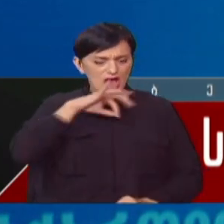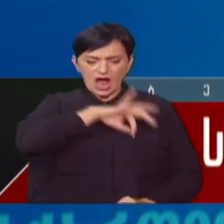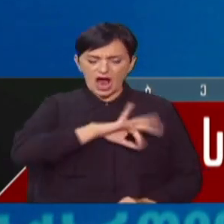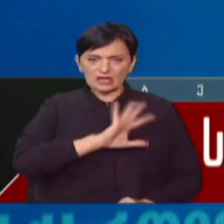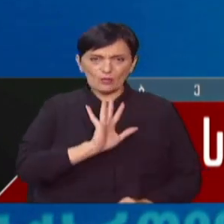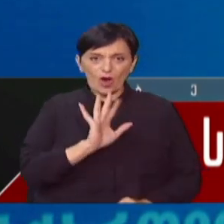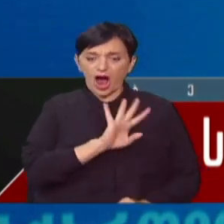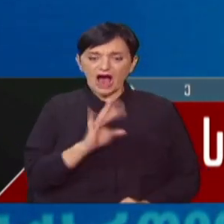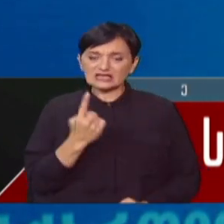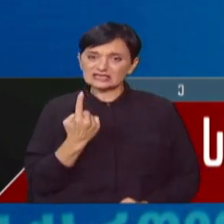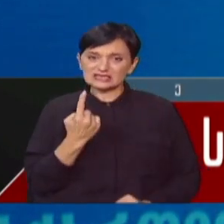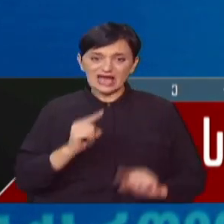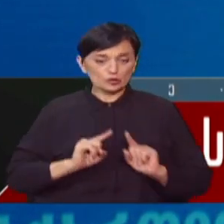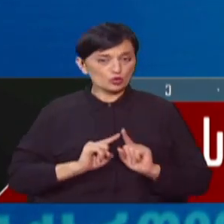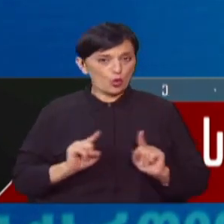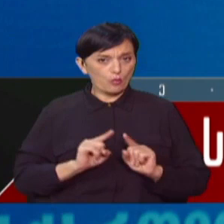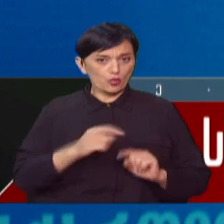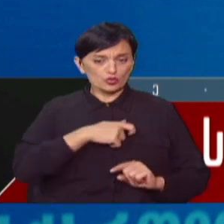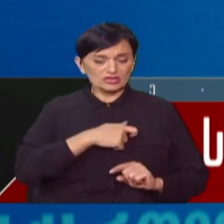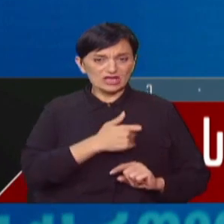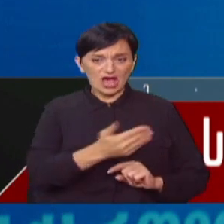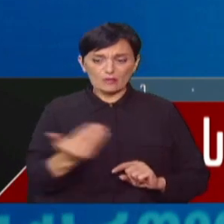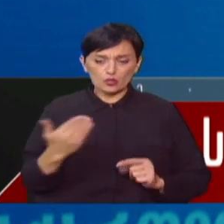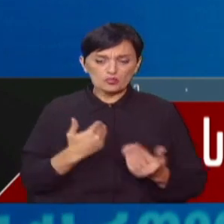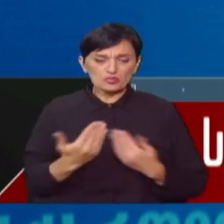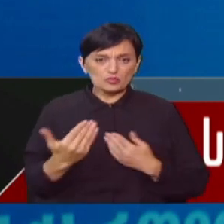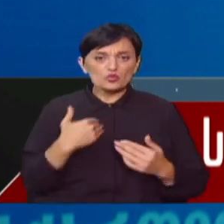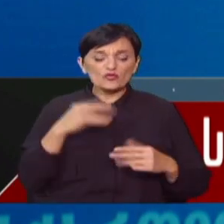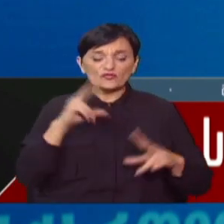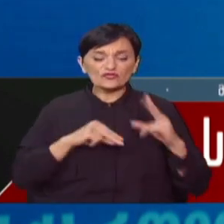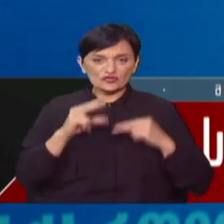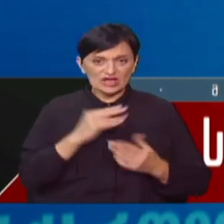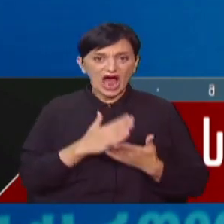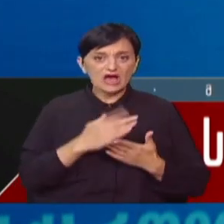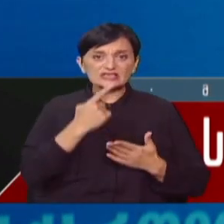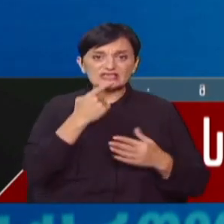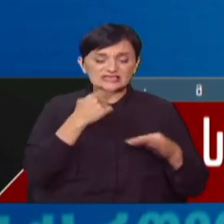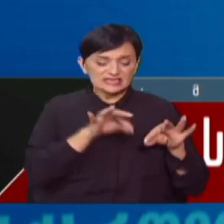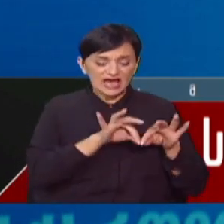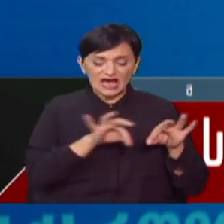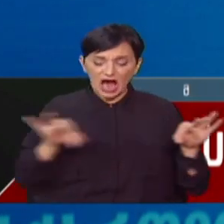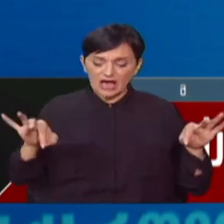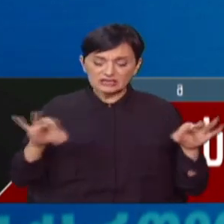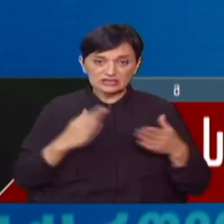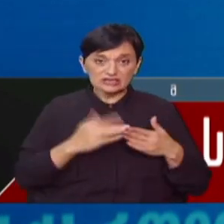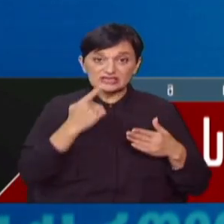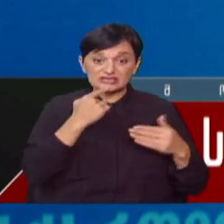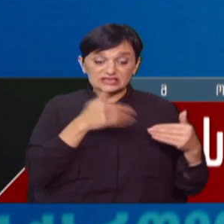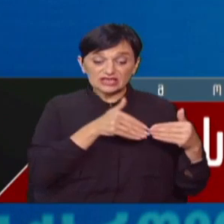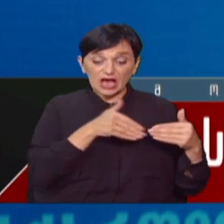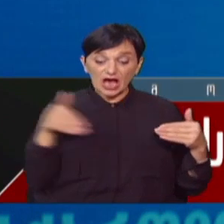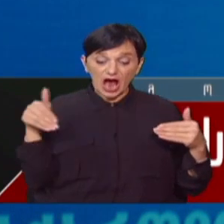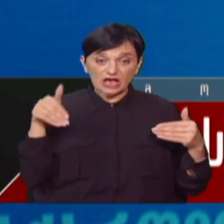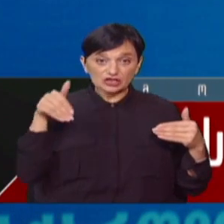არც ერთი ოპოზიციონერი დეპუტატის მიმართ, იმიტომ რომ ვთვლი, არსებობს წითელი ხაზები და ამ წითელი